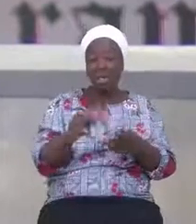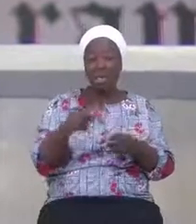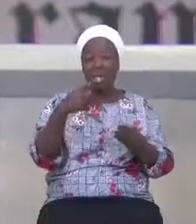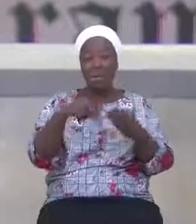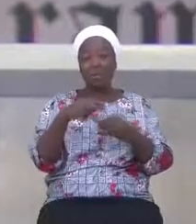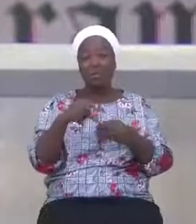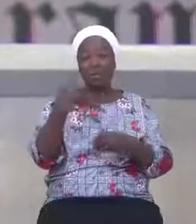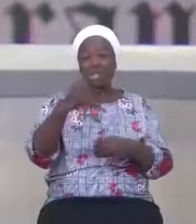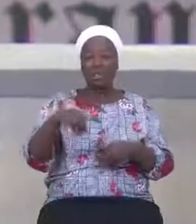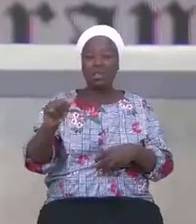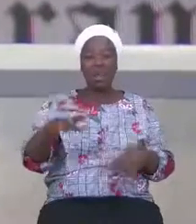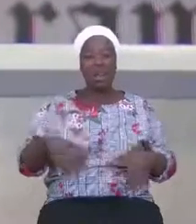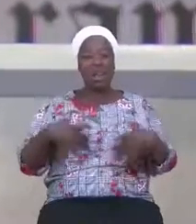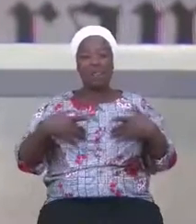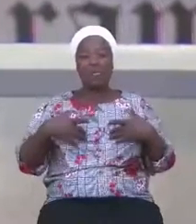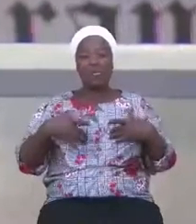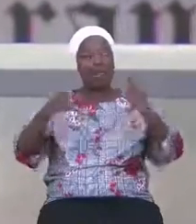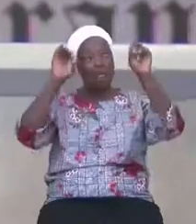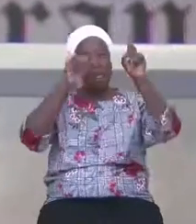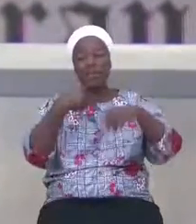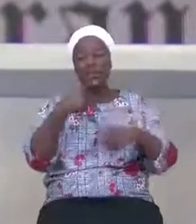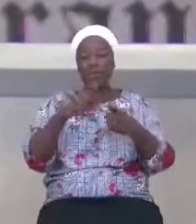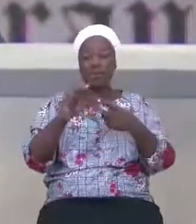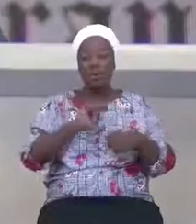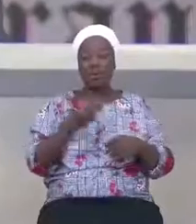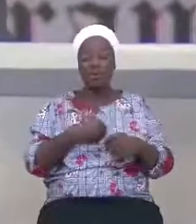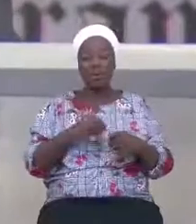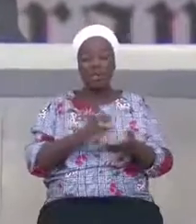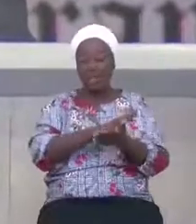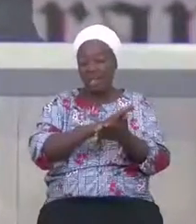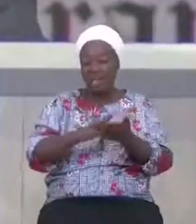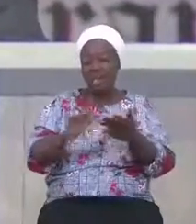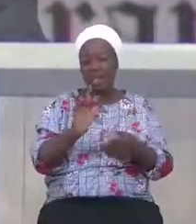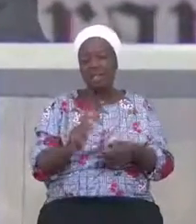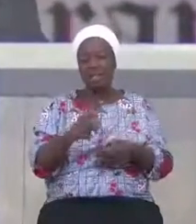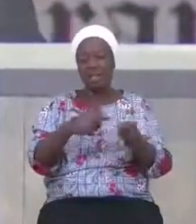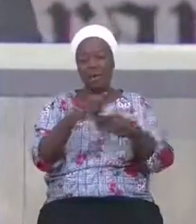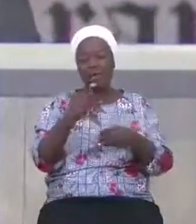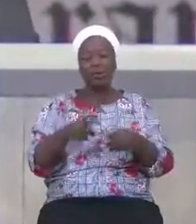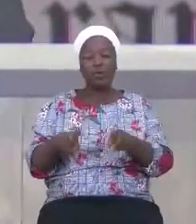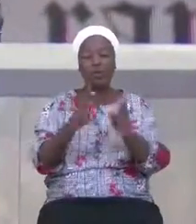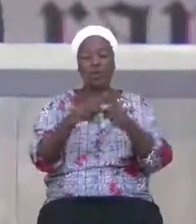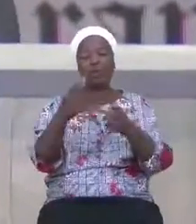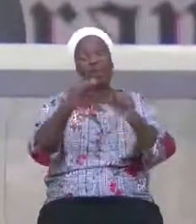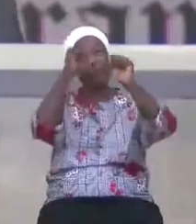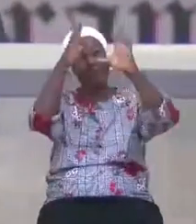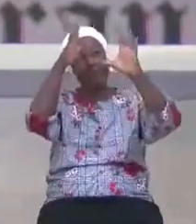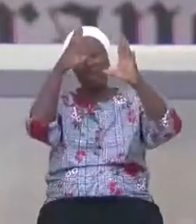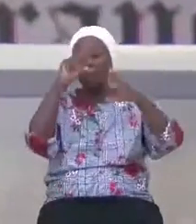la vie éternelle. Il nous parle clairement du chemin qui mène au